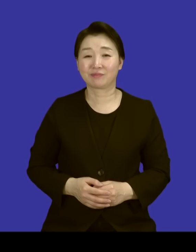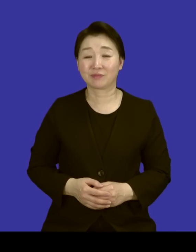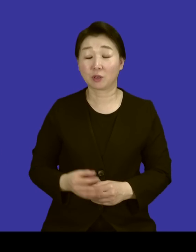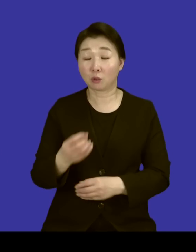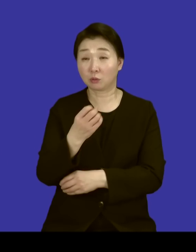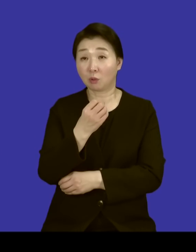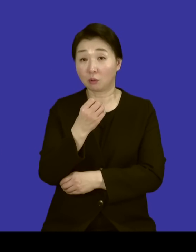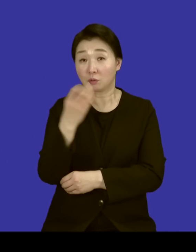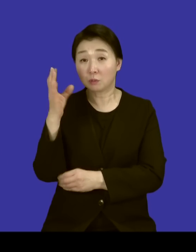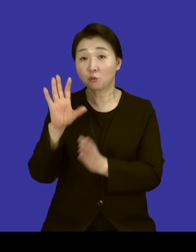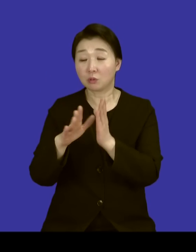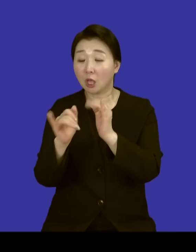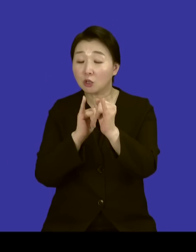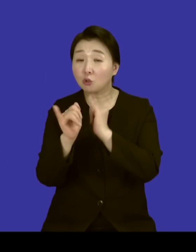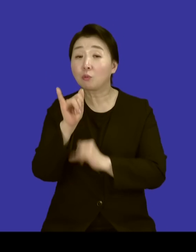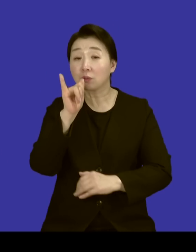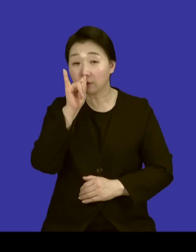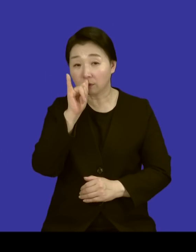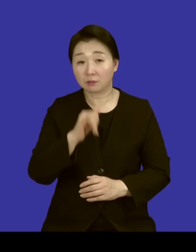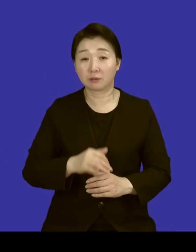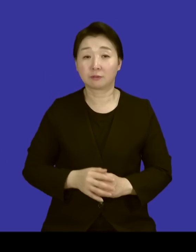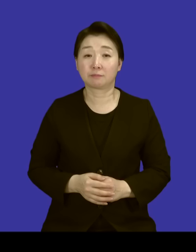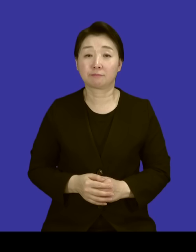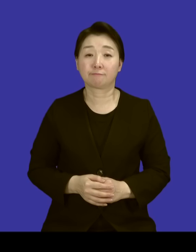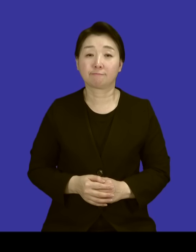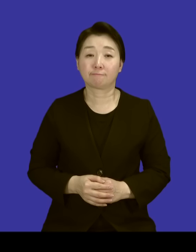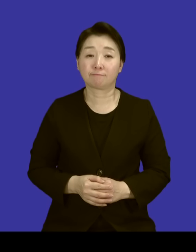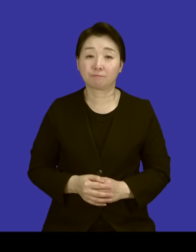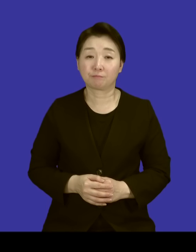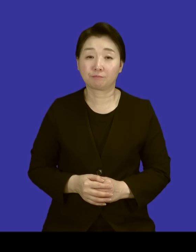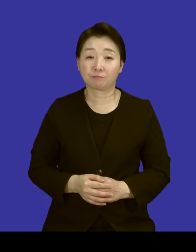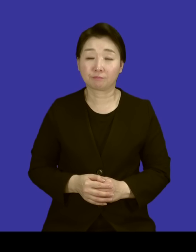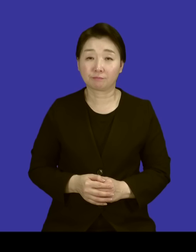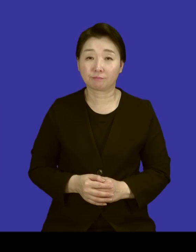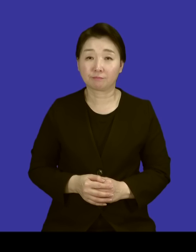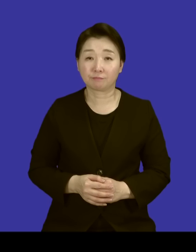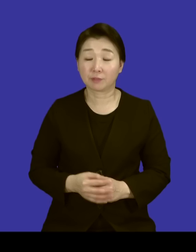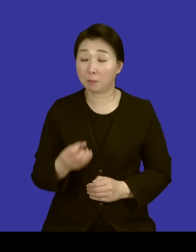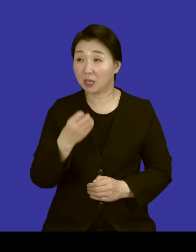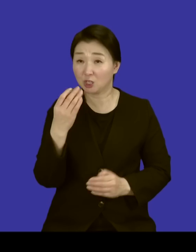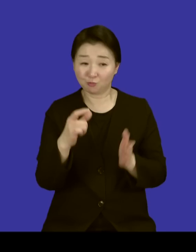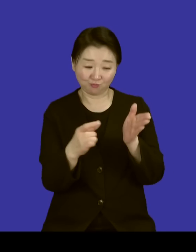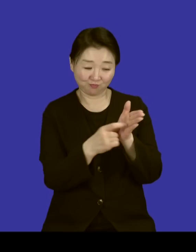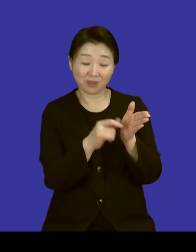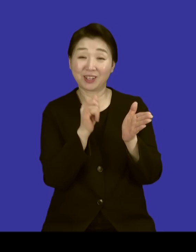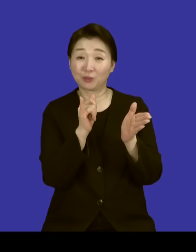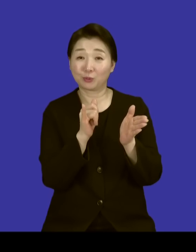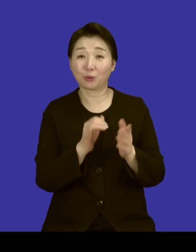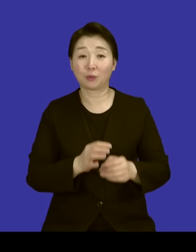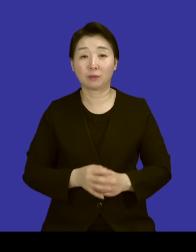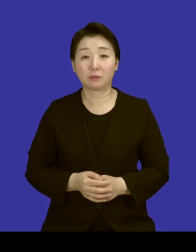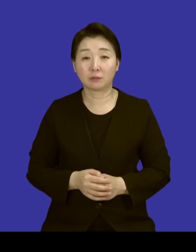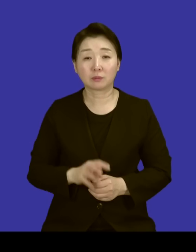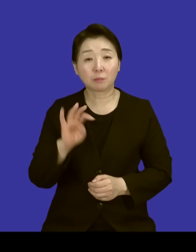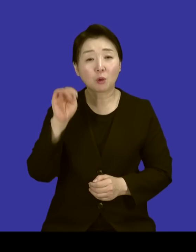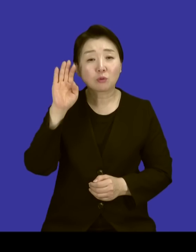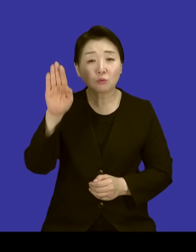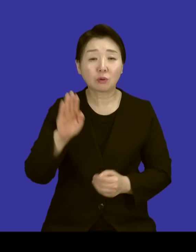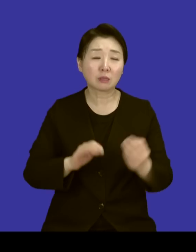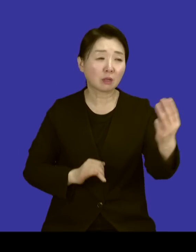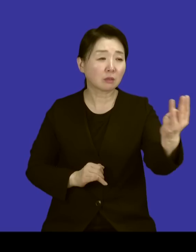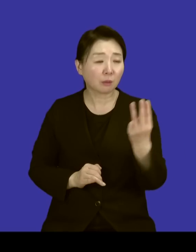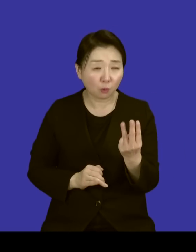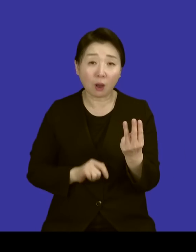일간지에서 인터뷰를 하게 됐어요. 네. 떠밀려서 예. 좀 요만하게 아마 기사가 나왔는데 그 며칠 뒤에 세 분이